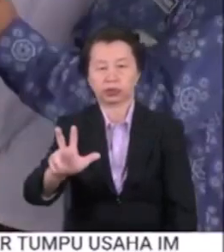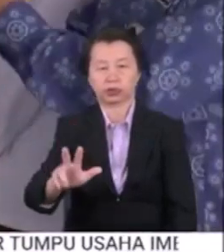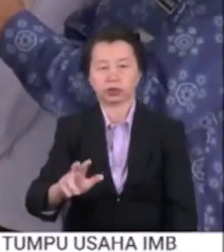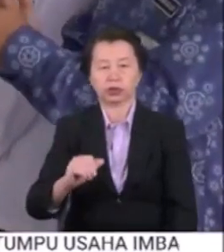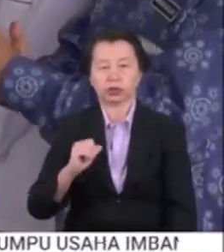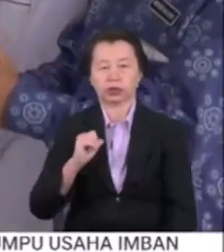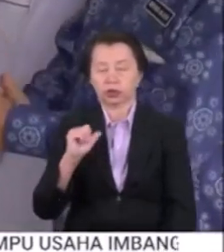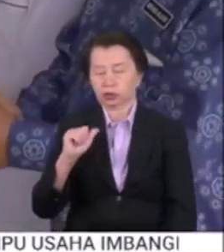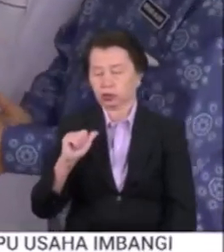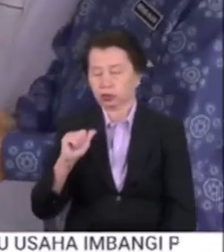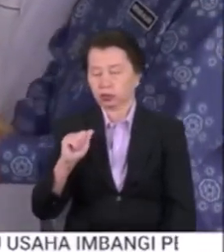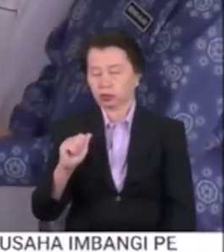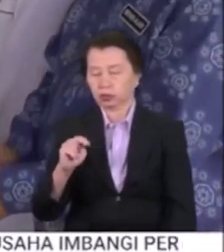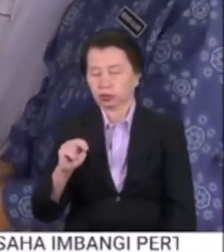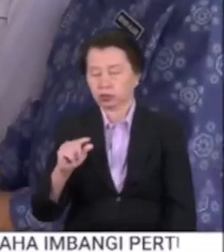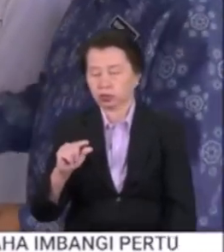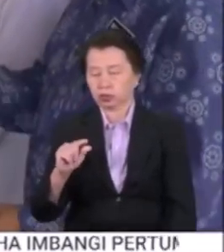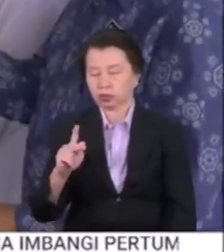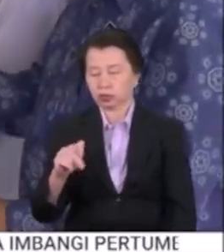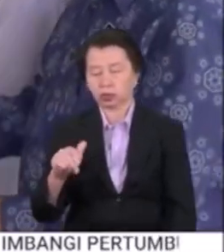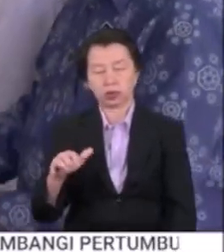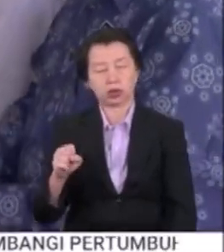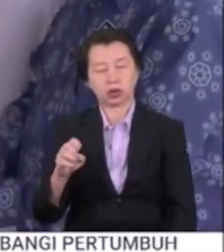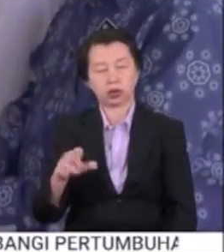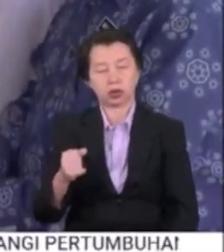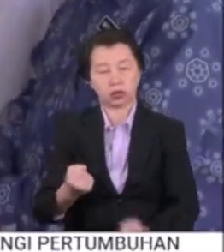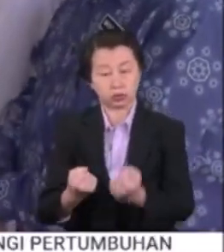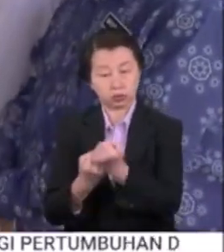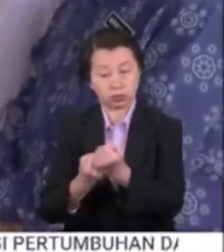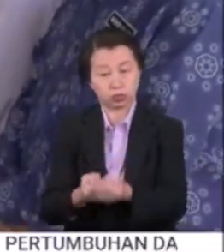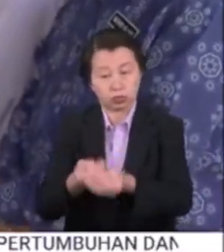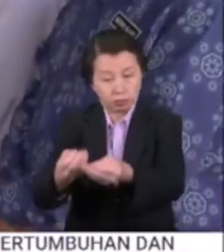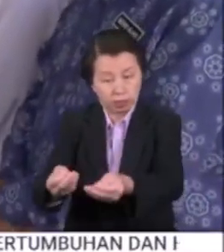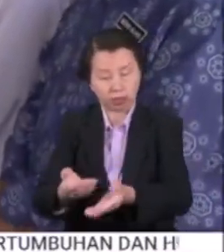Angkasa komited memberi sokongan kepada bahan-bahan koperasi